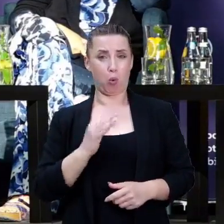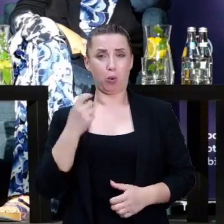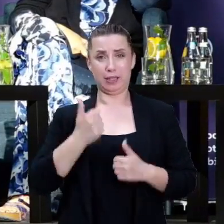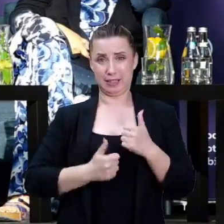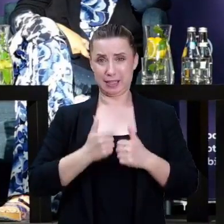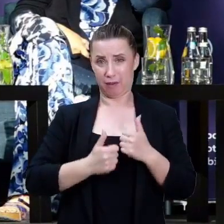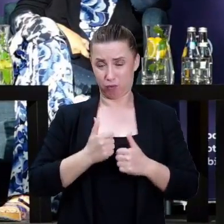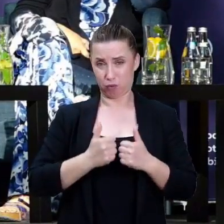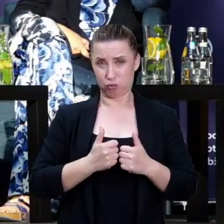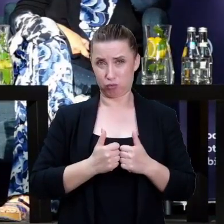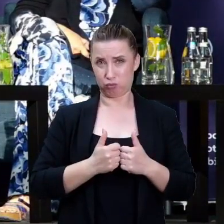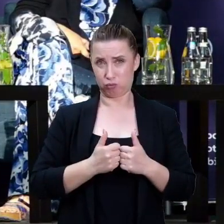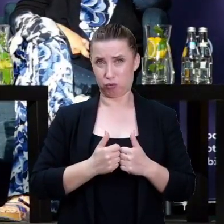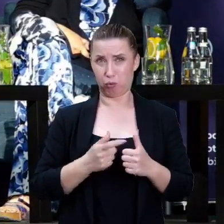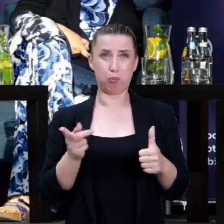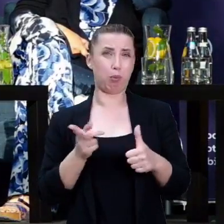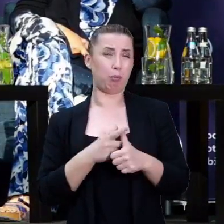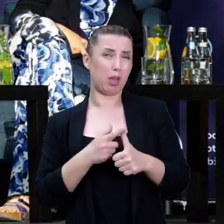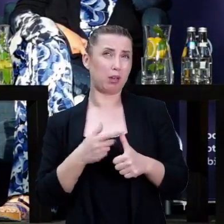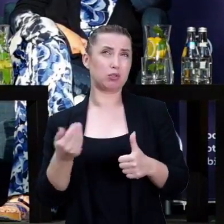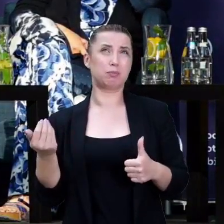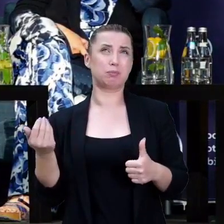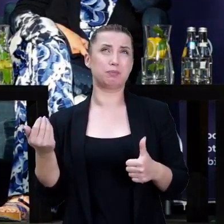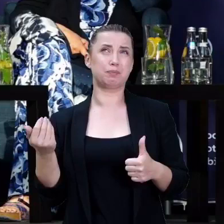zawód, po pierwsze,